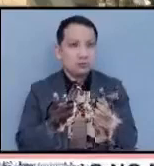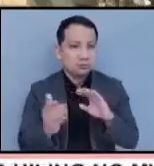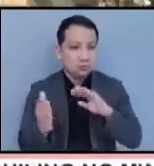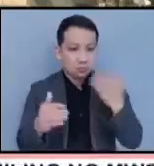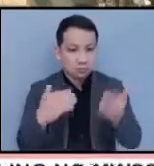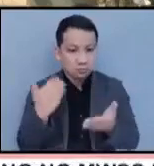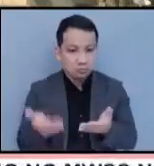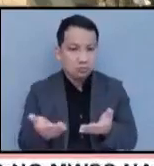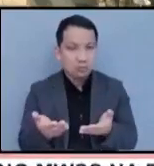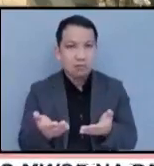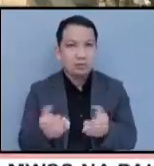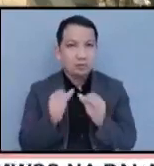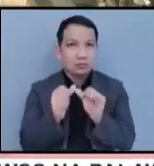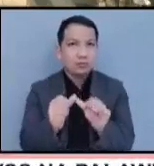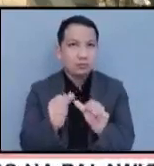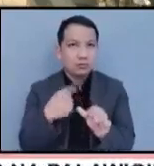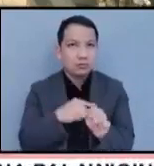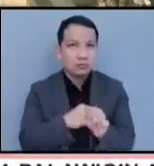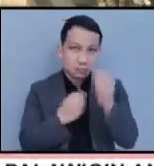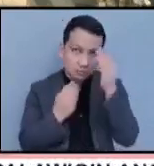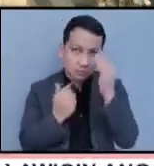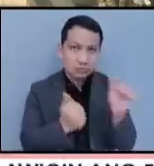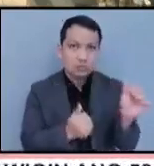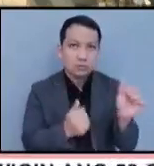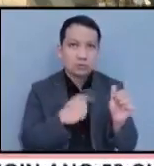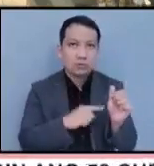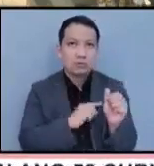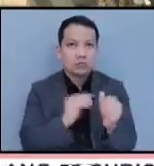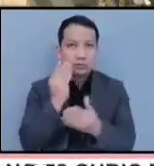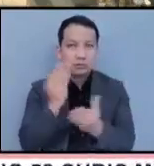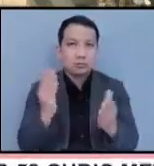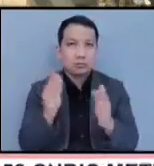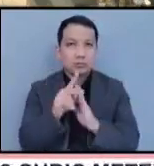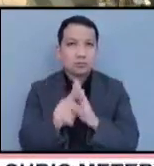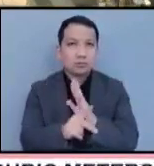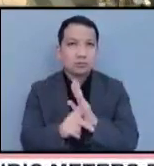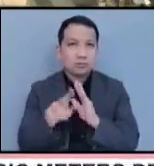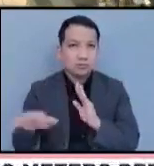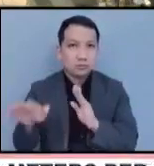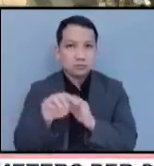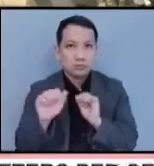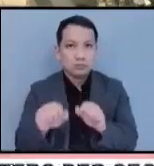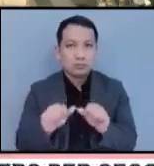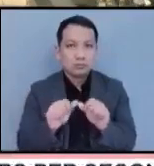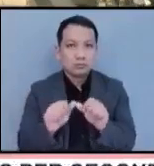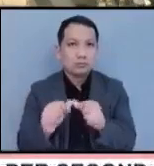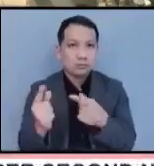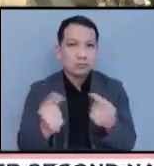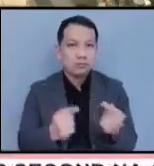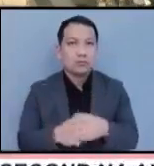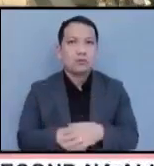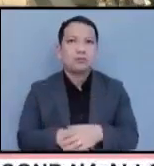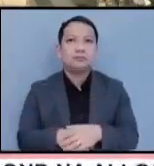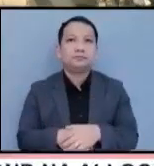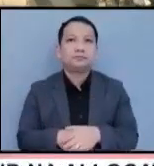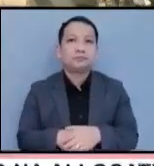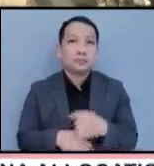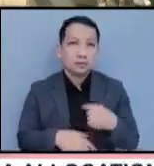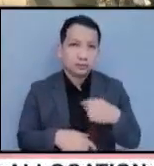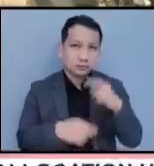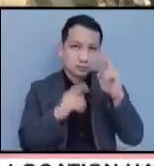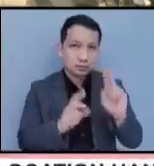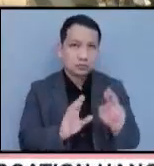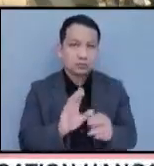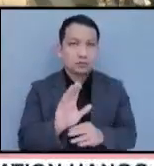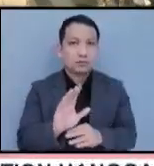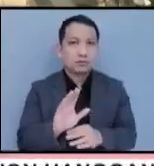patuloy natin. We will follow that principle in everything that we are doing. Pinuri ni Pangulong Ferdinand R. Marcos Jr. ang